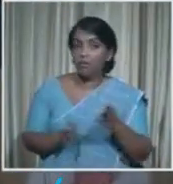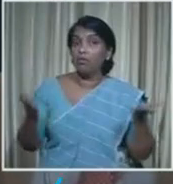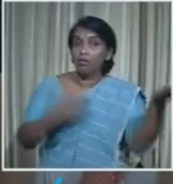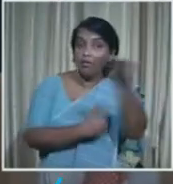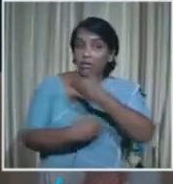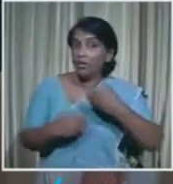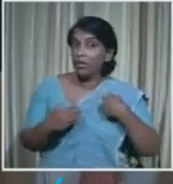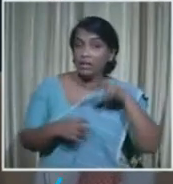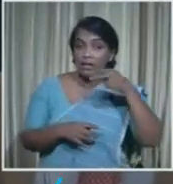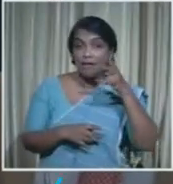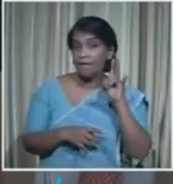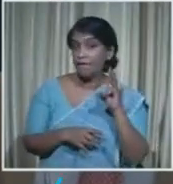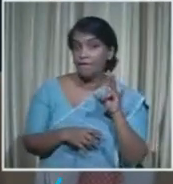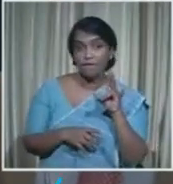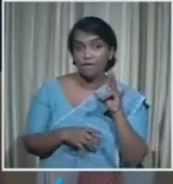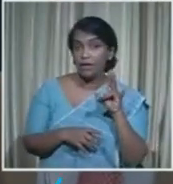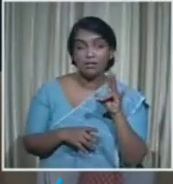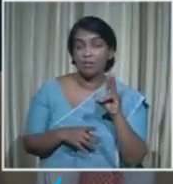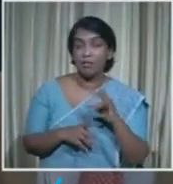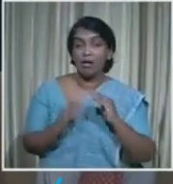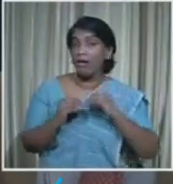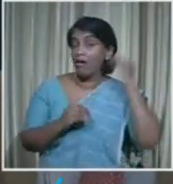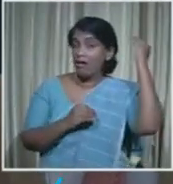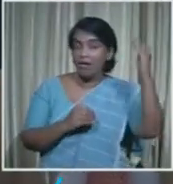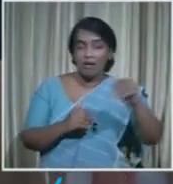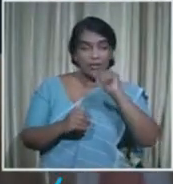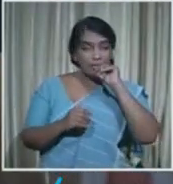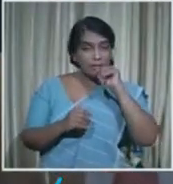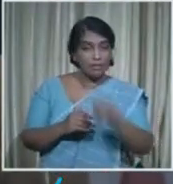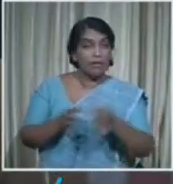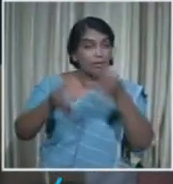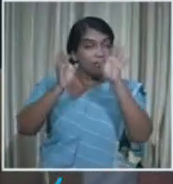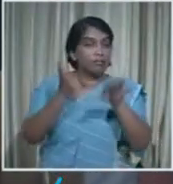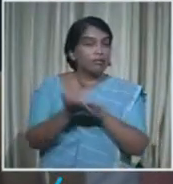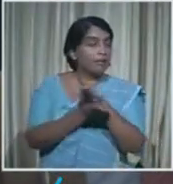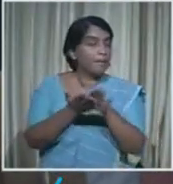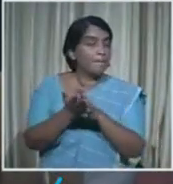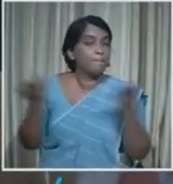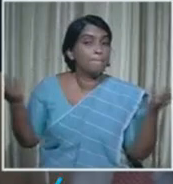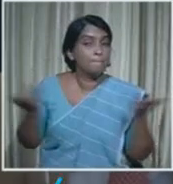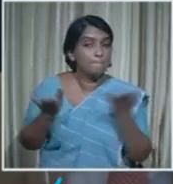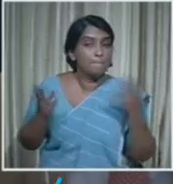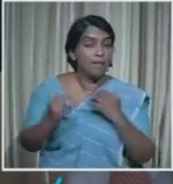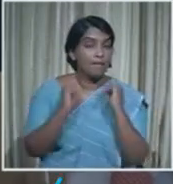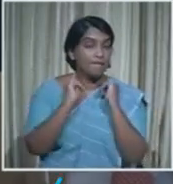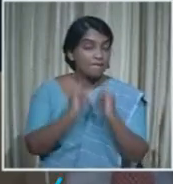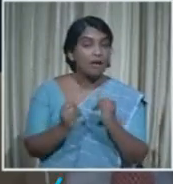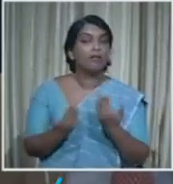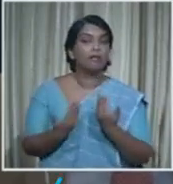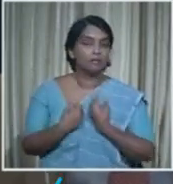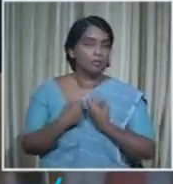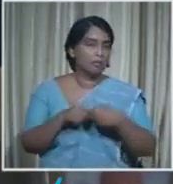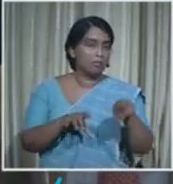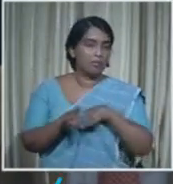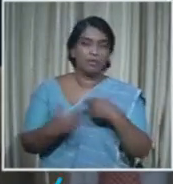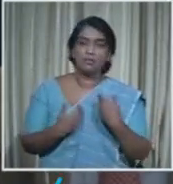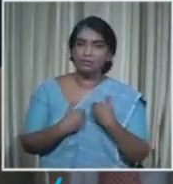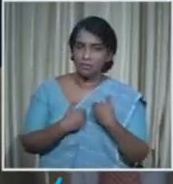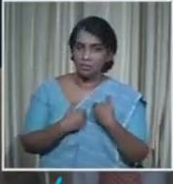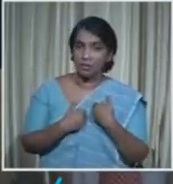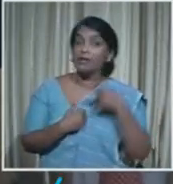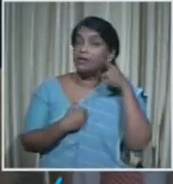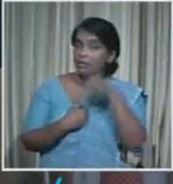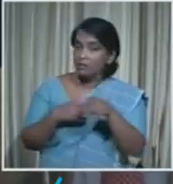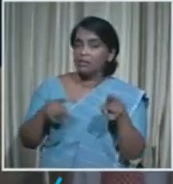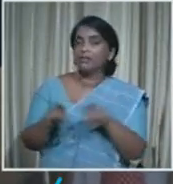හැමෝටම 225ටම ආයිත් ඉතිහාසයේ නිවැරදි කරන්න බැරි වරදකට අපි වරදිකාරයෝ බවට පත් වෙනවා. ඒ